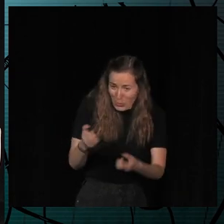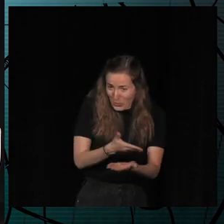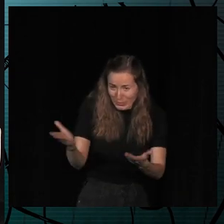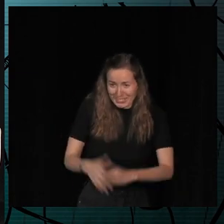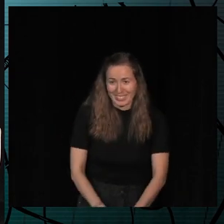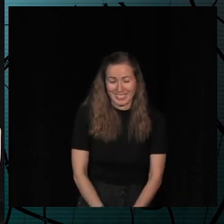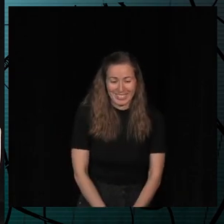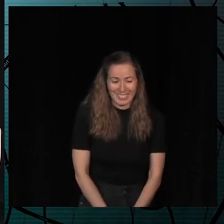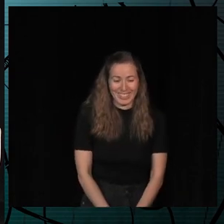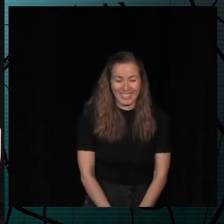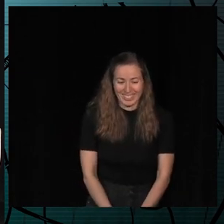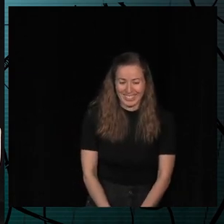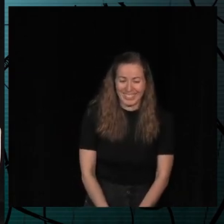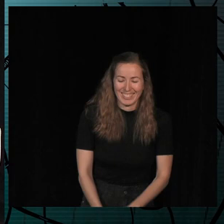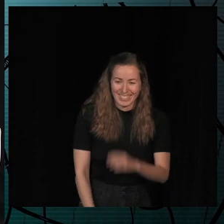le